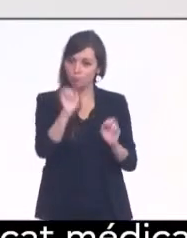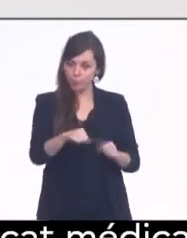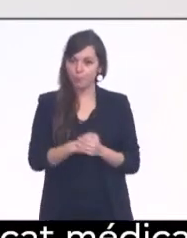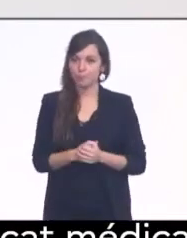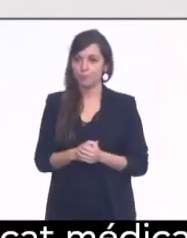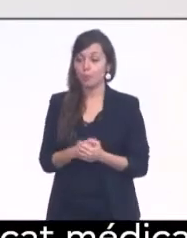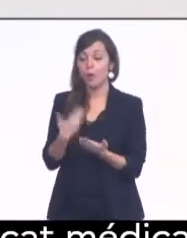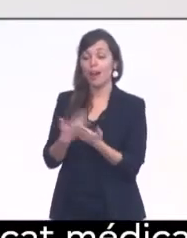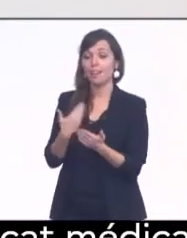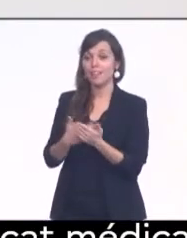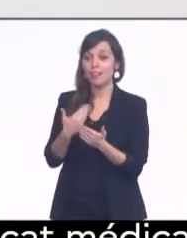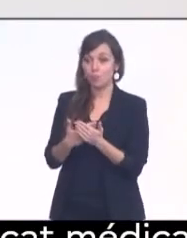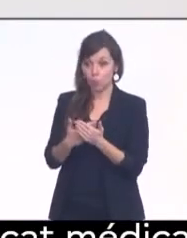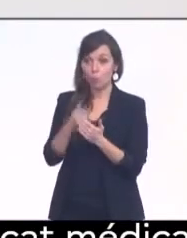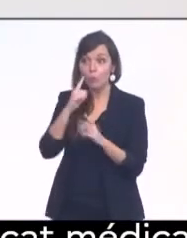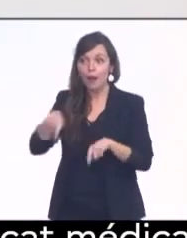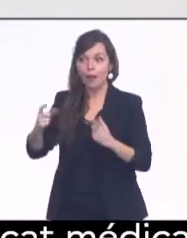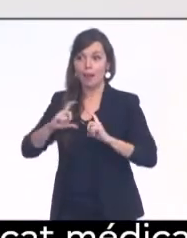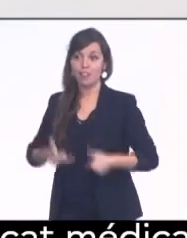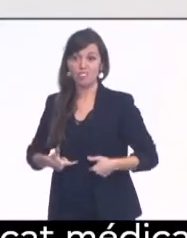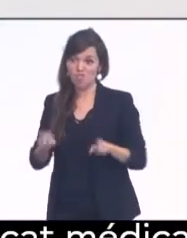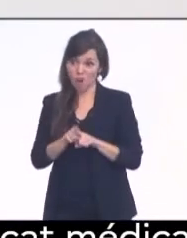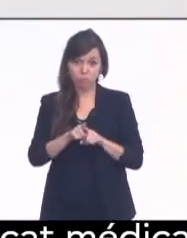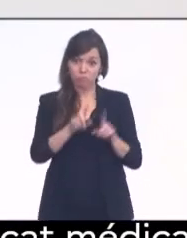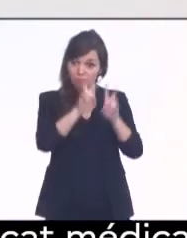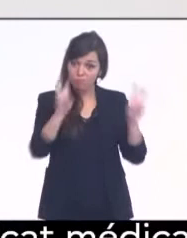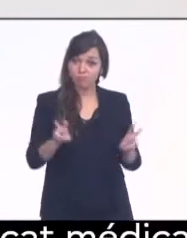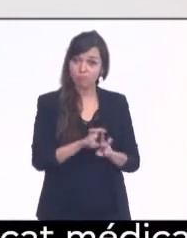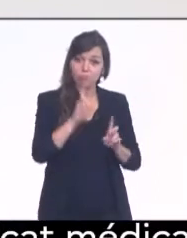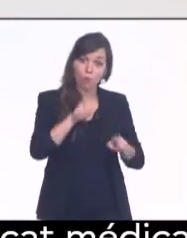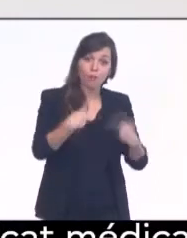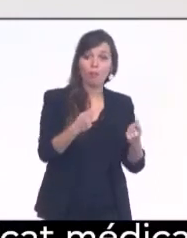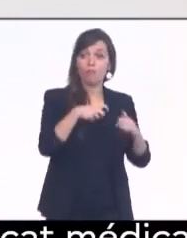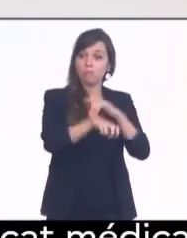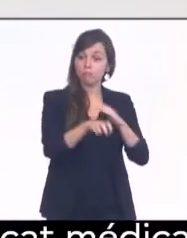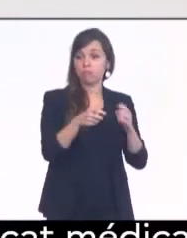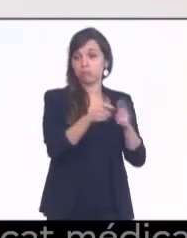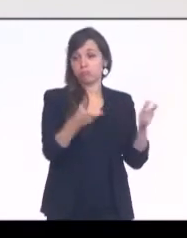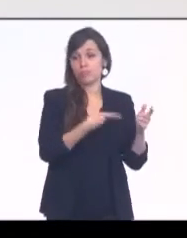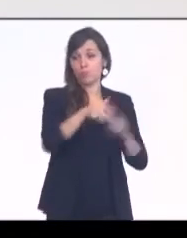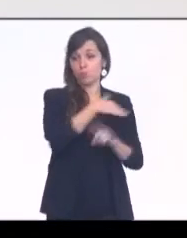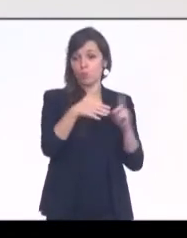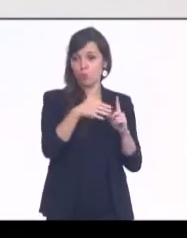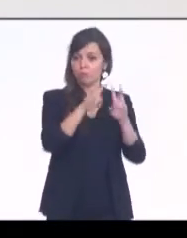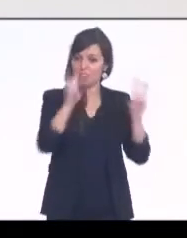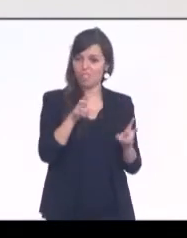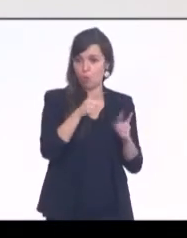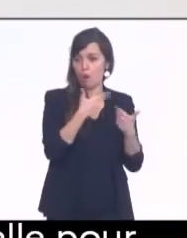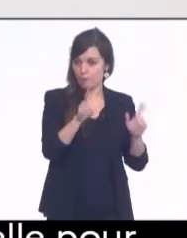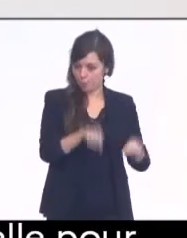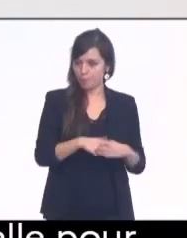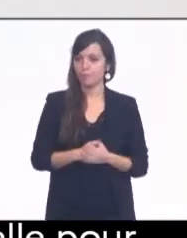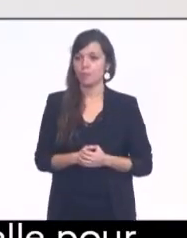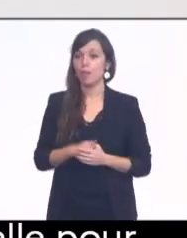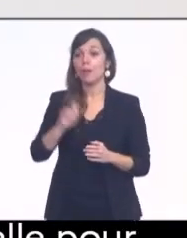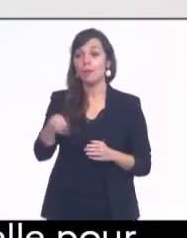attestation unique pour aller à l'école est identique à celle pour aller en établissement et services médico-sociaux et disponible. Enfin, nous maintenons bien sûr